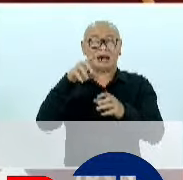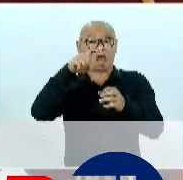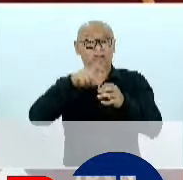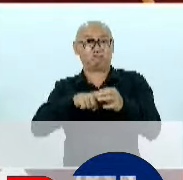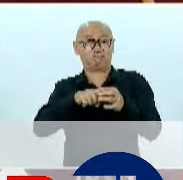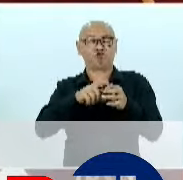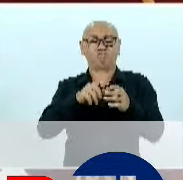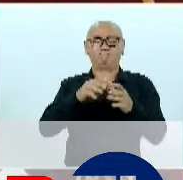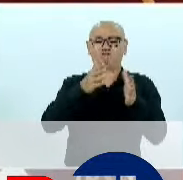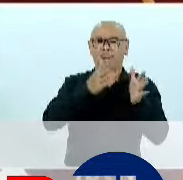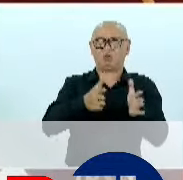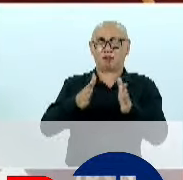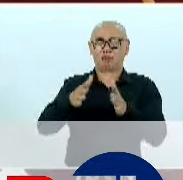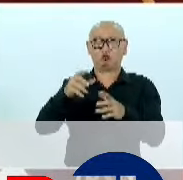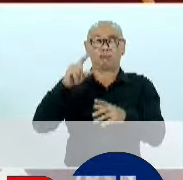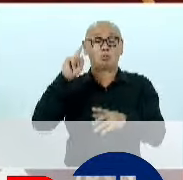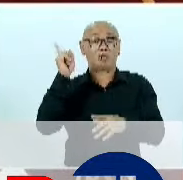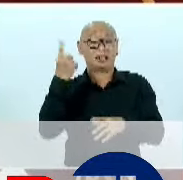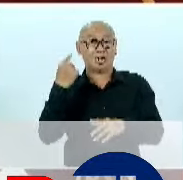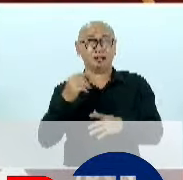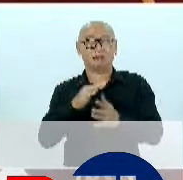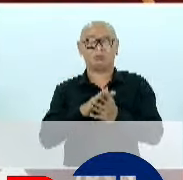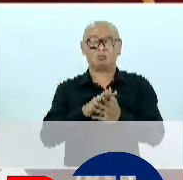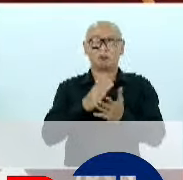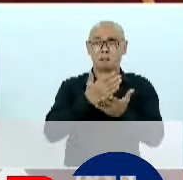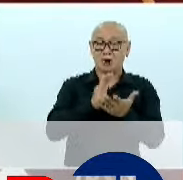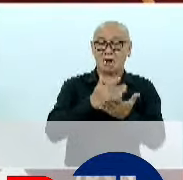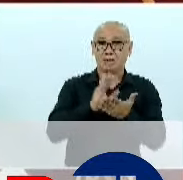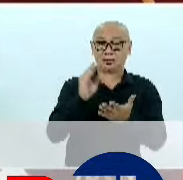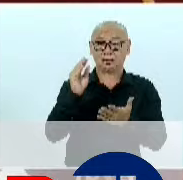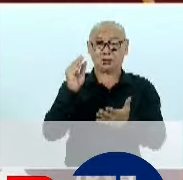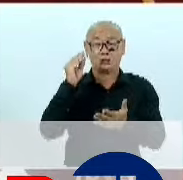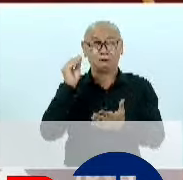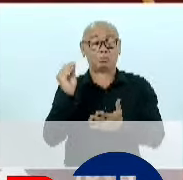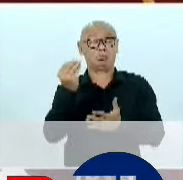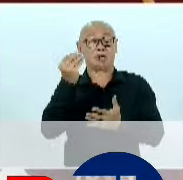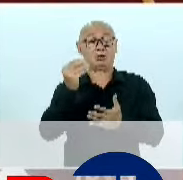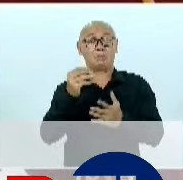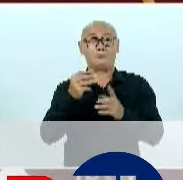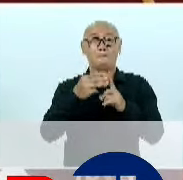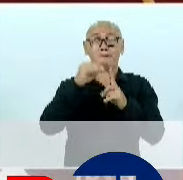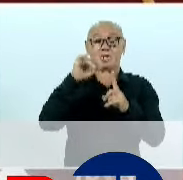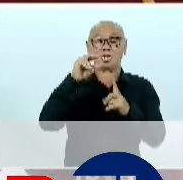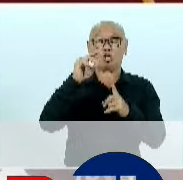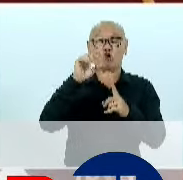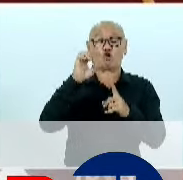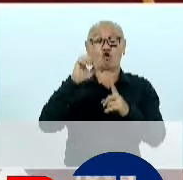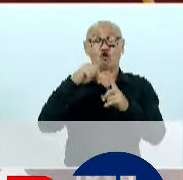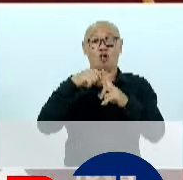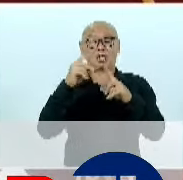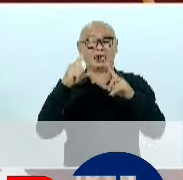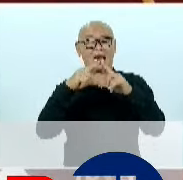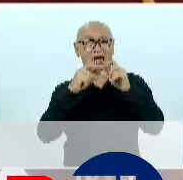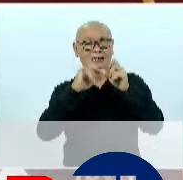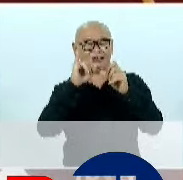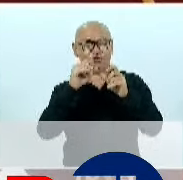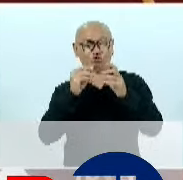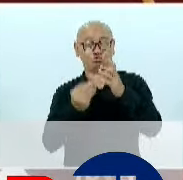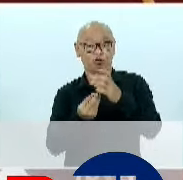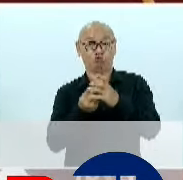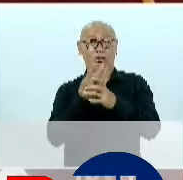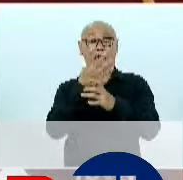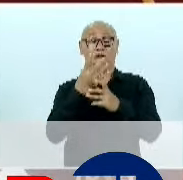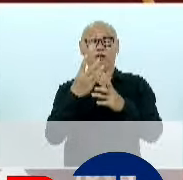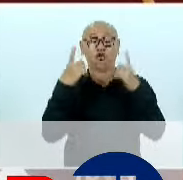kelola pemerintahan membahas kepemimpinan dan Reformasi birokrasi untuk mewujudkan Jawa